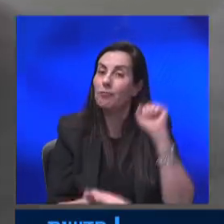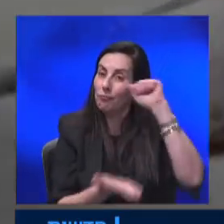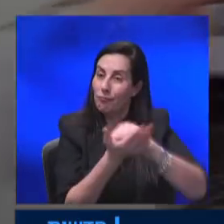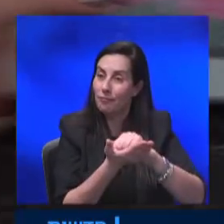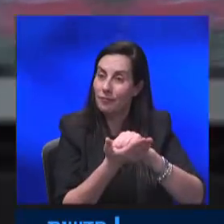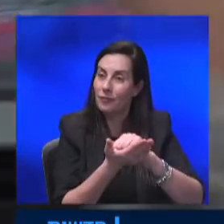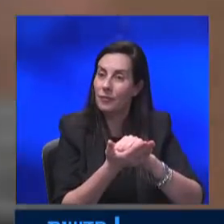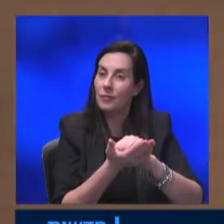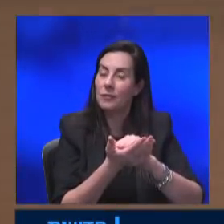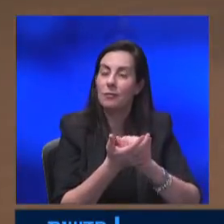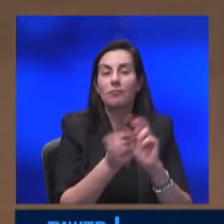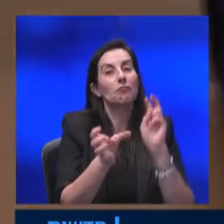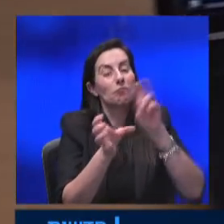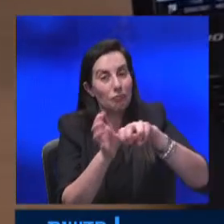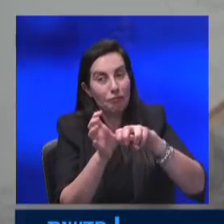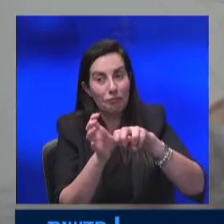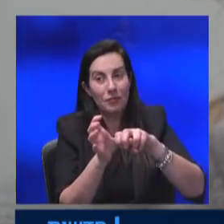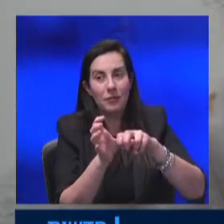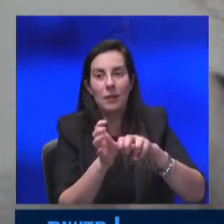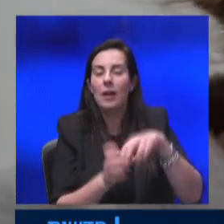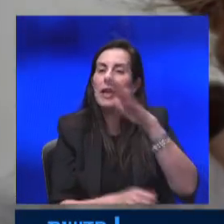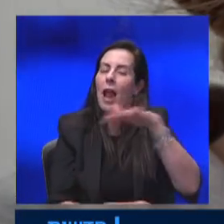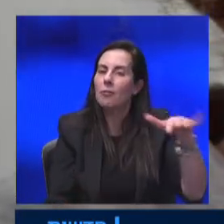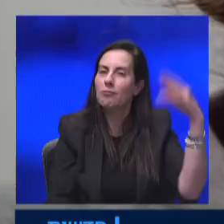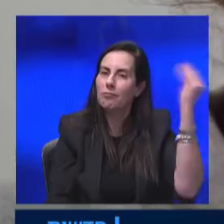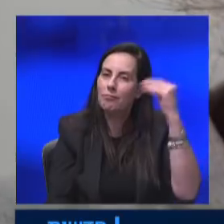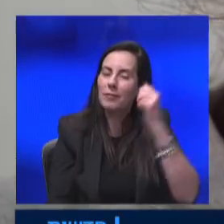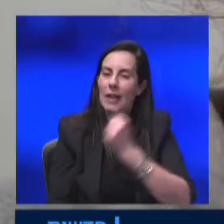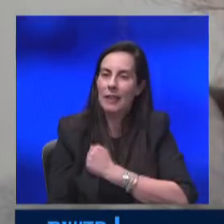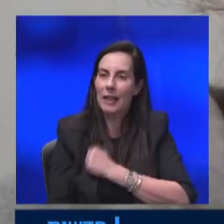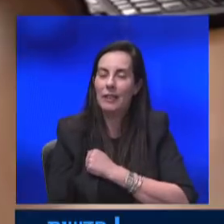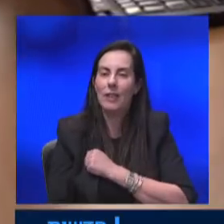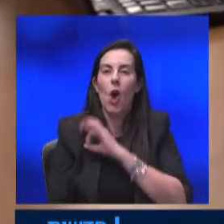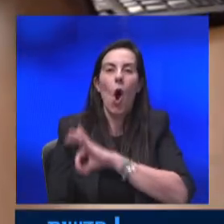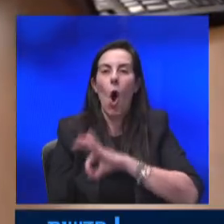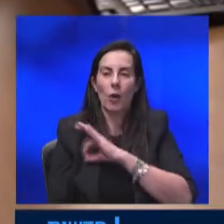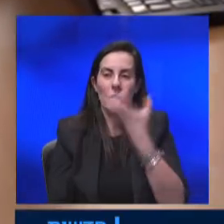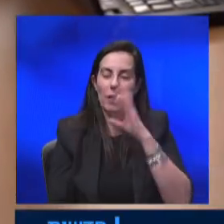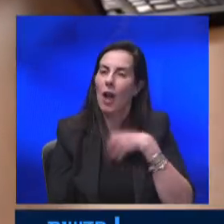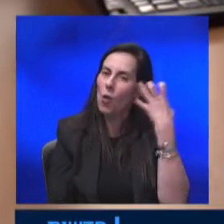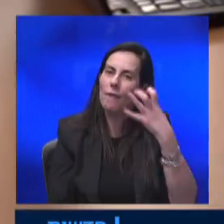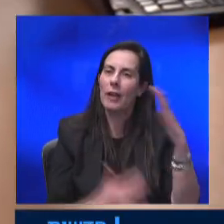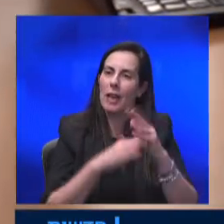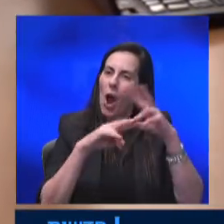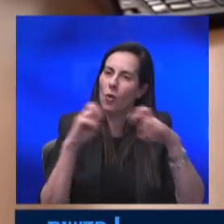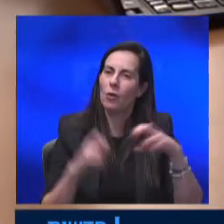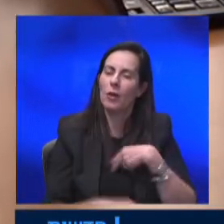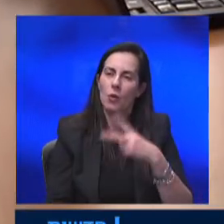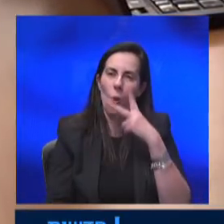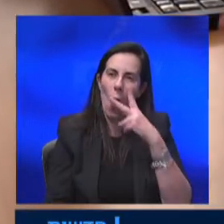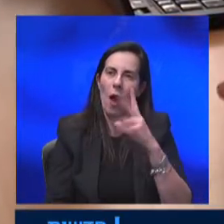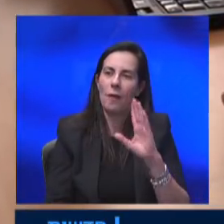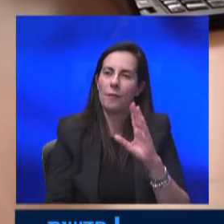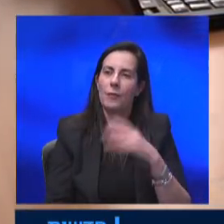הפרטי שלו את תלמידות אולפנית אורט מטבריה. אני אישית אני אוהבת לחקור. אנחנו צופות על ניסוי 3, ואז אנחנו רואות מי